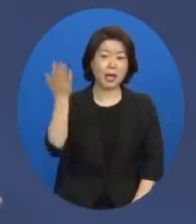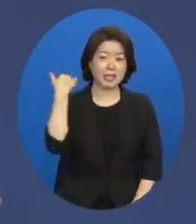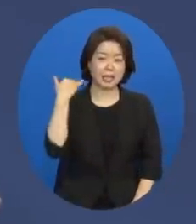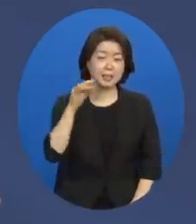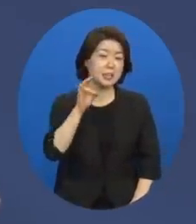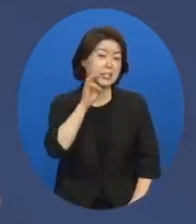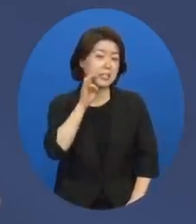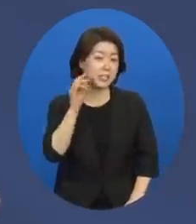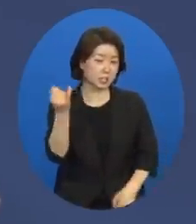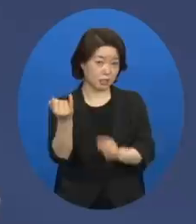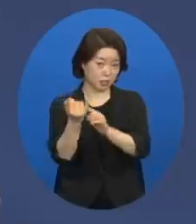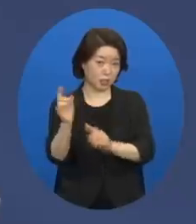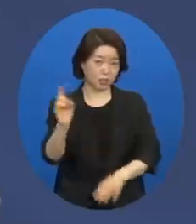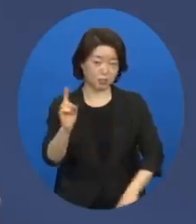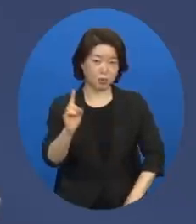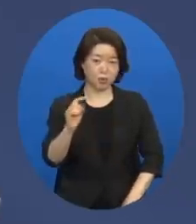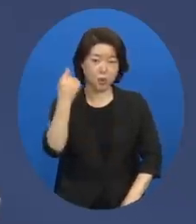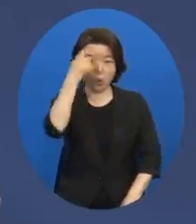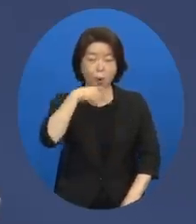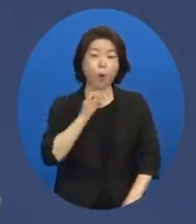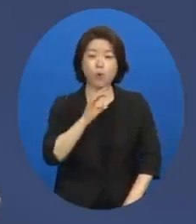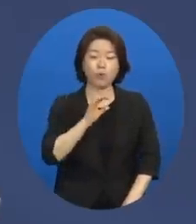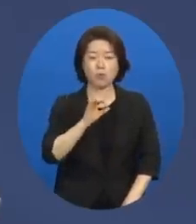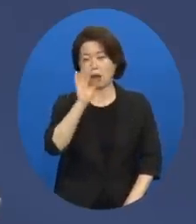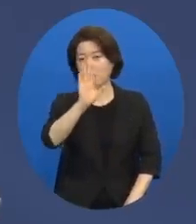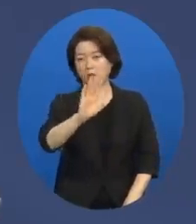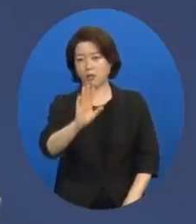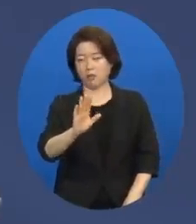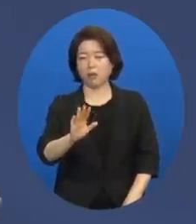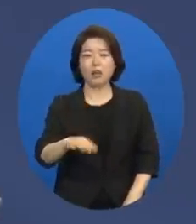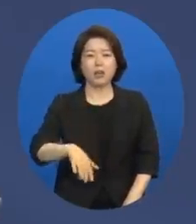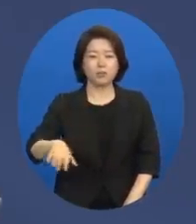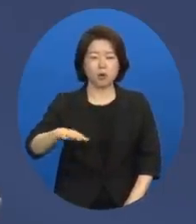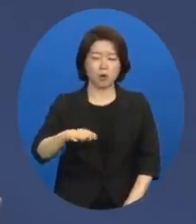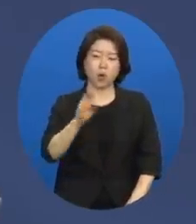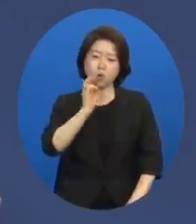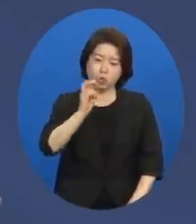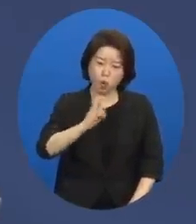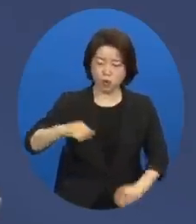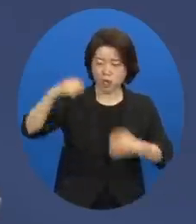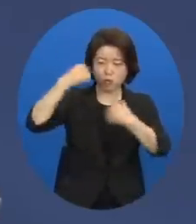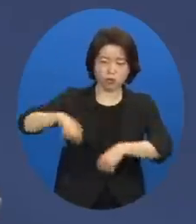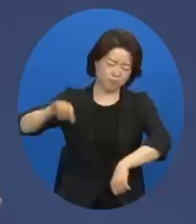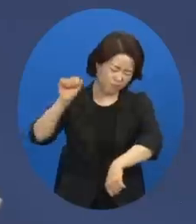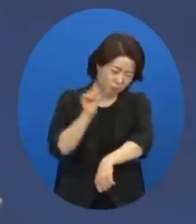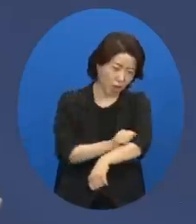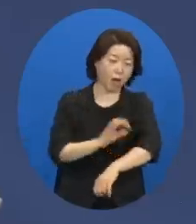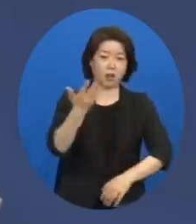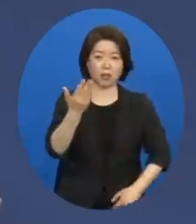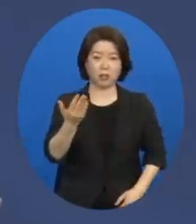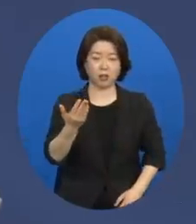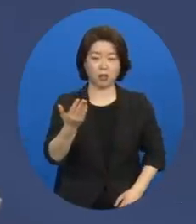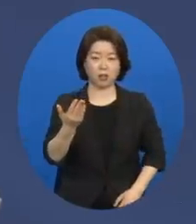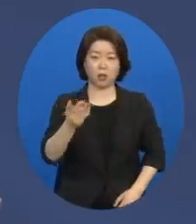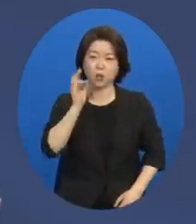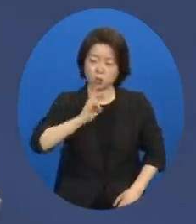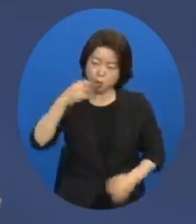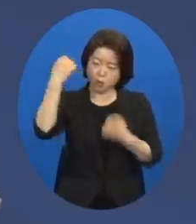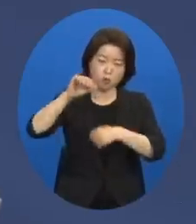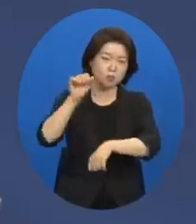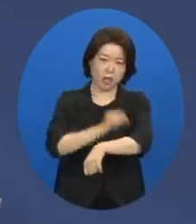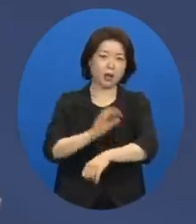기생이라고 그러면요. 그냥 외모만 그래가지고 되는 게 아니에요. 가무할 줄 알아야 돼요. 춤과 그 노래를 할 줄 알아야